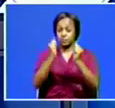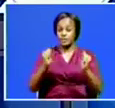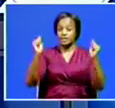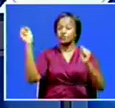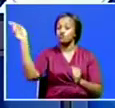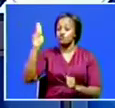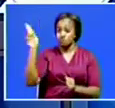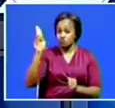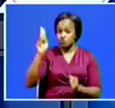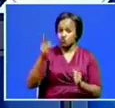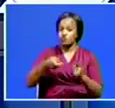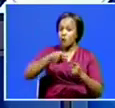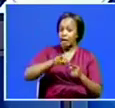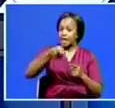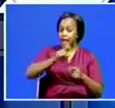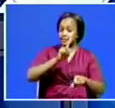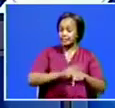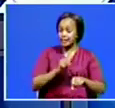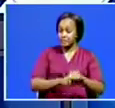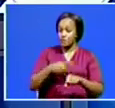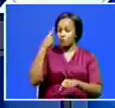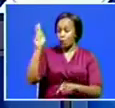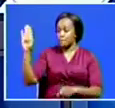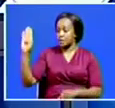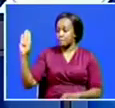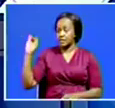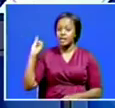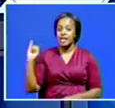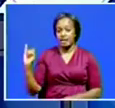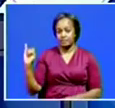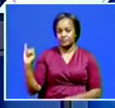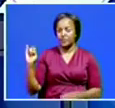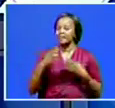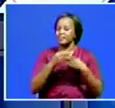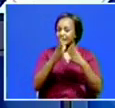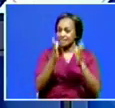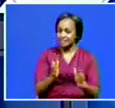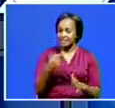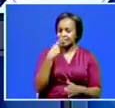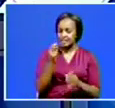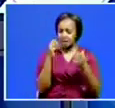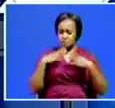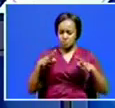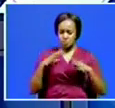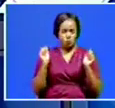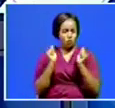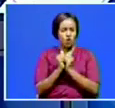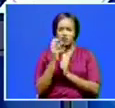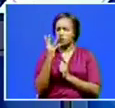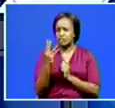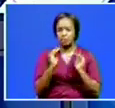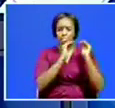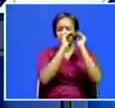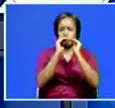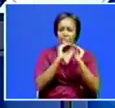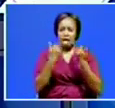BBI. Kaimu mwenyekiti wa Supkem Hassan Ole Naado amesema kwamba jopokazi hilo la watu kumi na wanne halitakuwa na usawa na